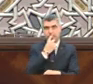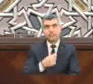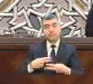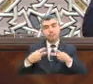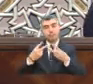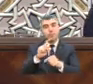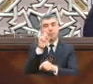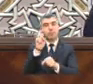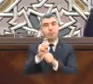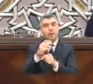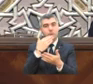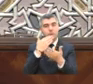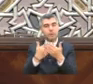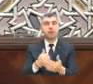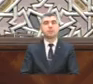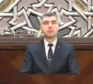فليتفضل أحد واضع السؤال مشكورا.